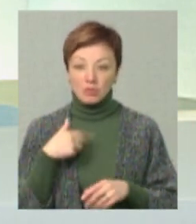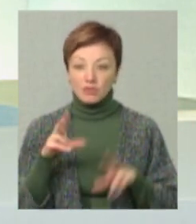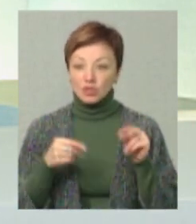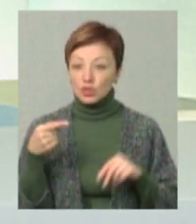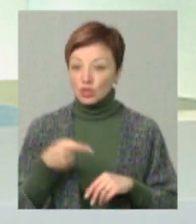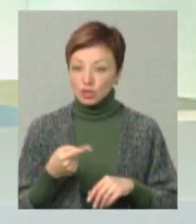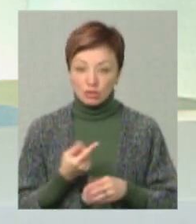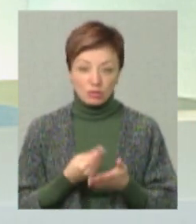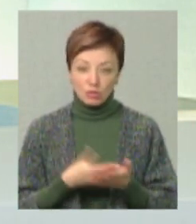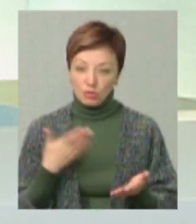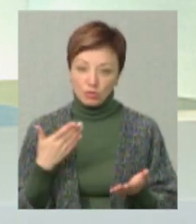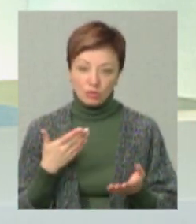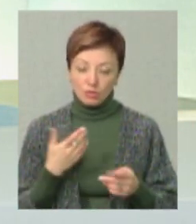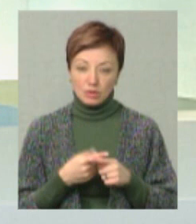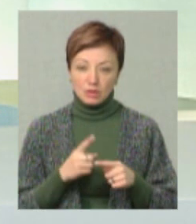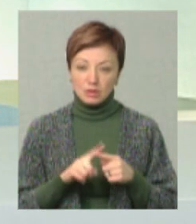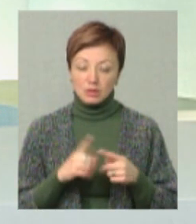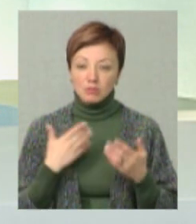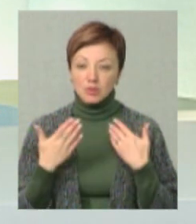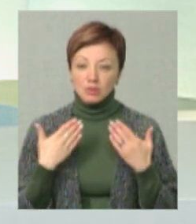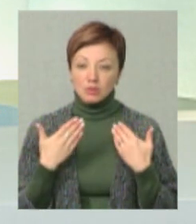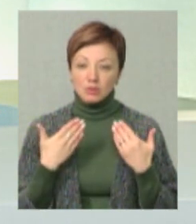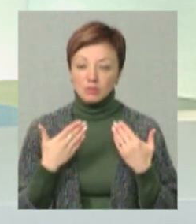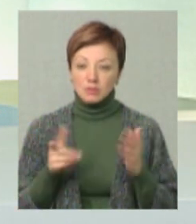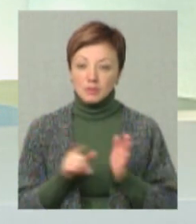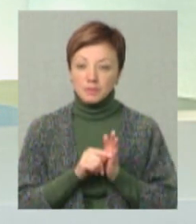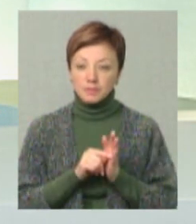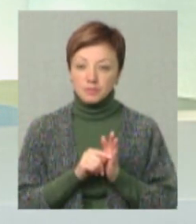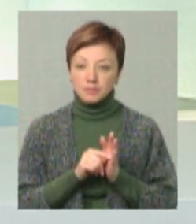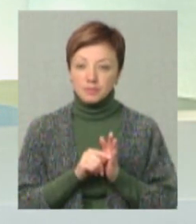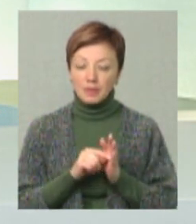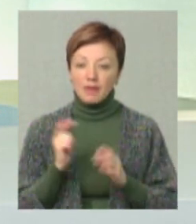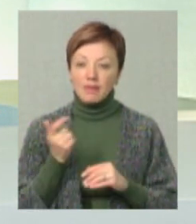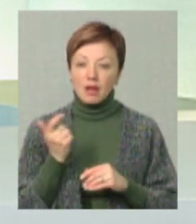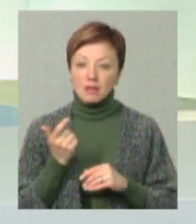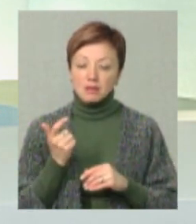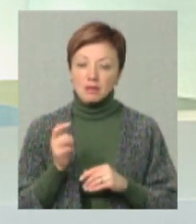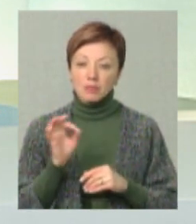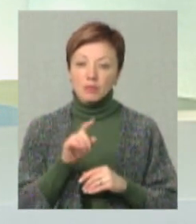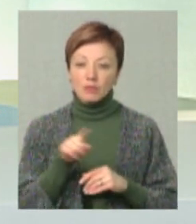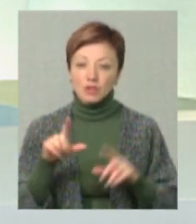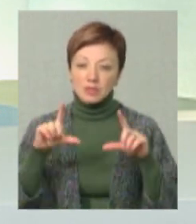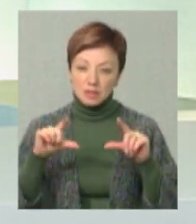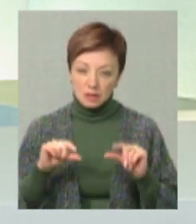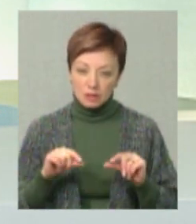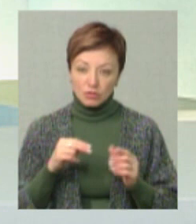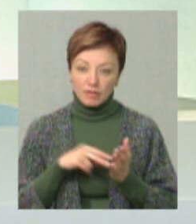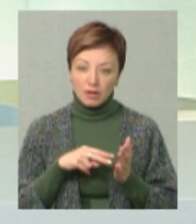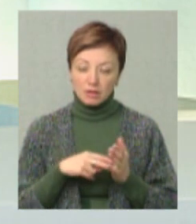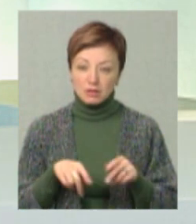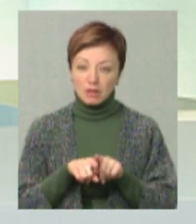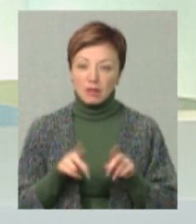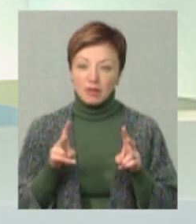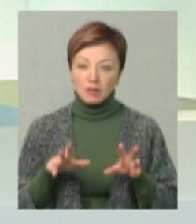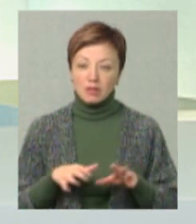Ми вже вважаємо, що 1000 – це вже дорого. І спілкуємося з власниками, щоб вони знижували